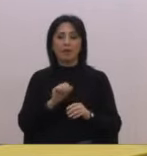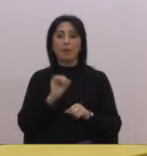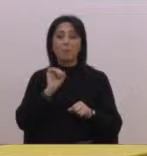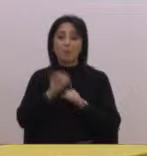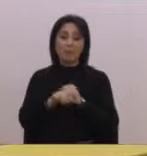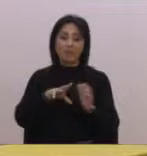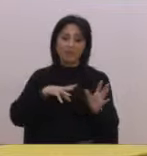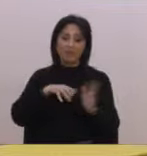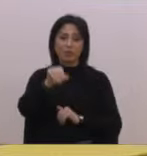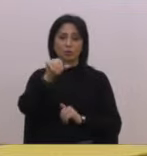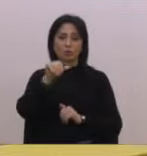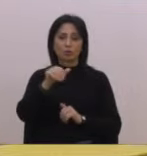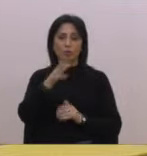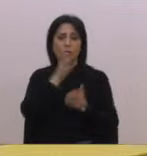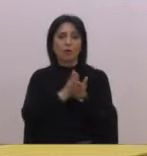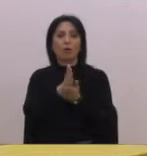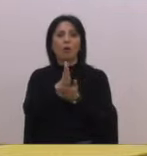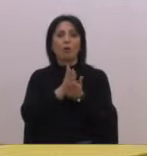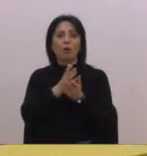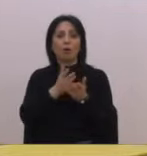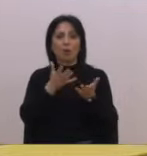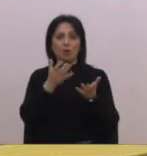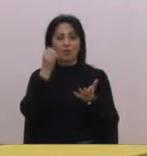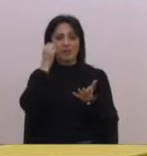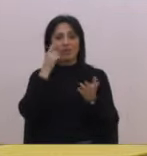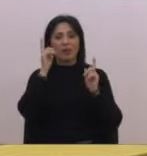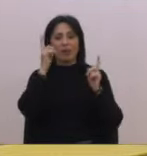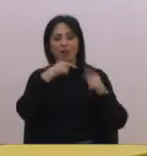ეს ათწლეულებით ჩამოყალიბებული